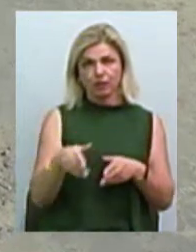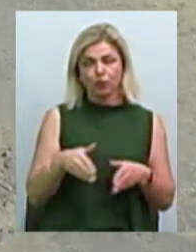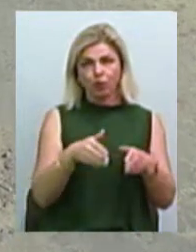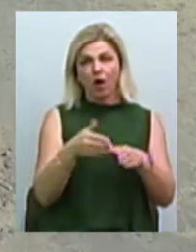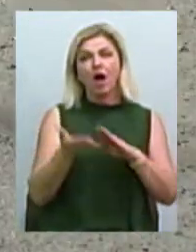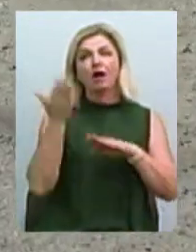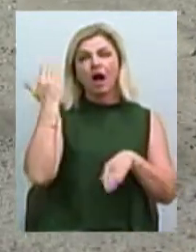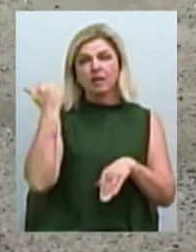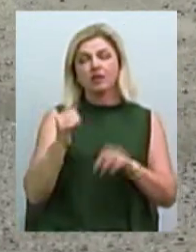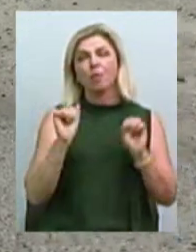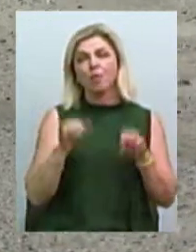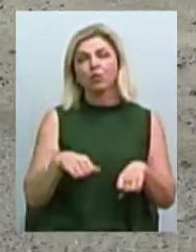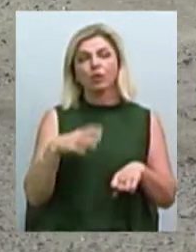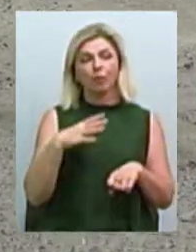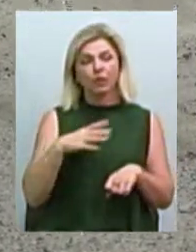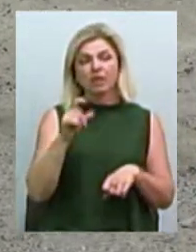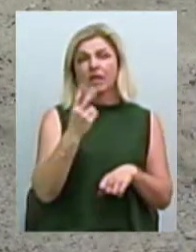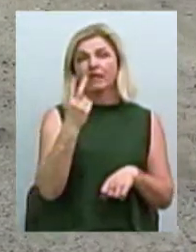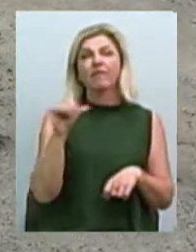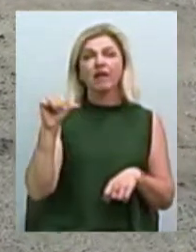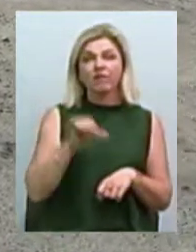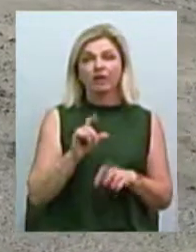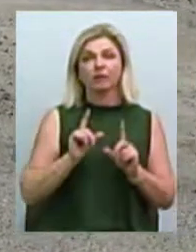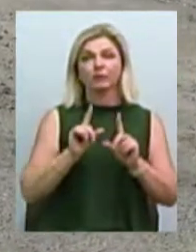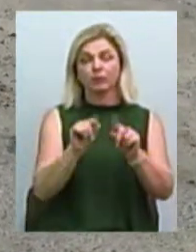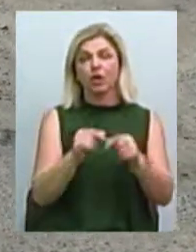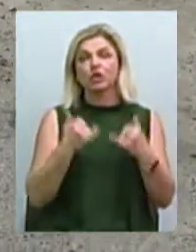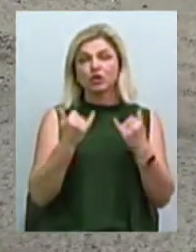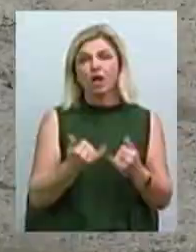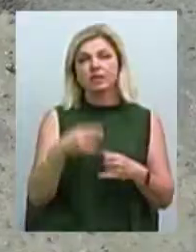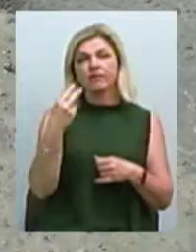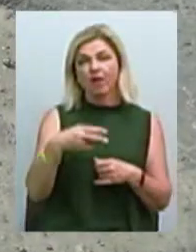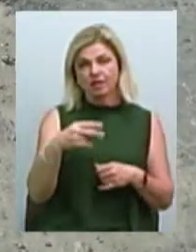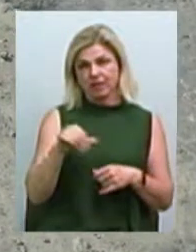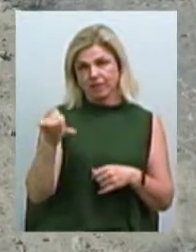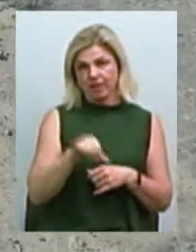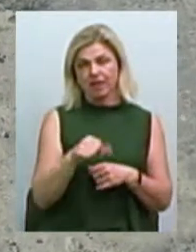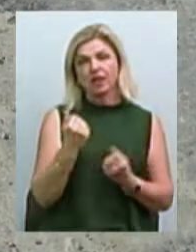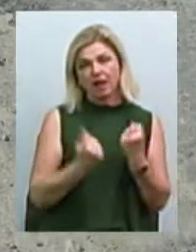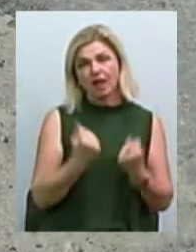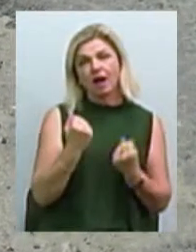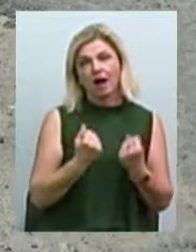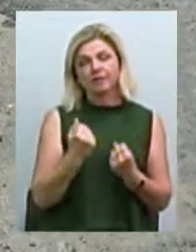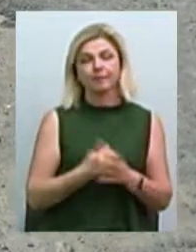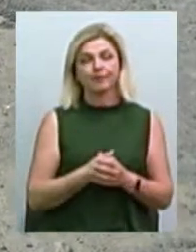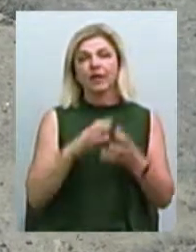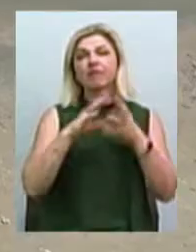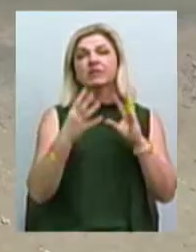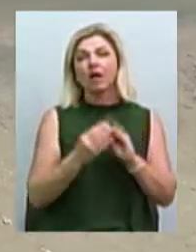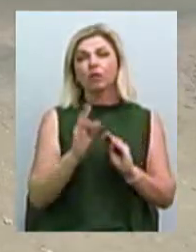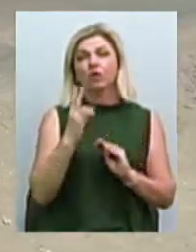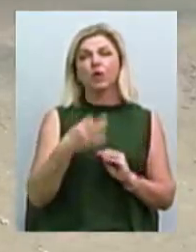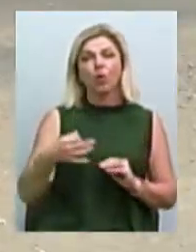15 назад можна було, не знаю, за 2 хвилини проїхати, зараз хвилин 20 будеш їхати. Загалом на Миколаївщині майже